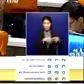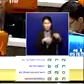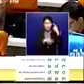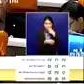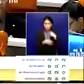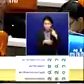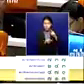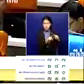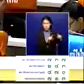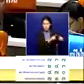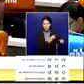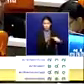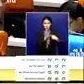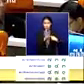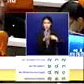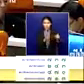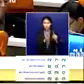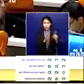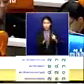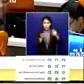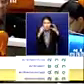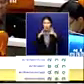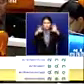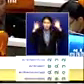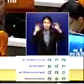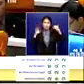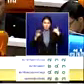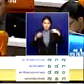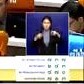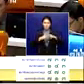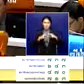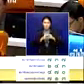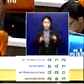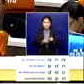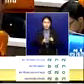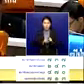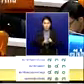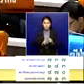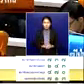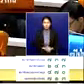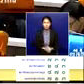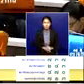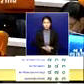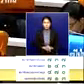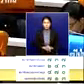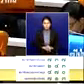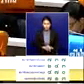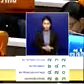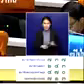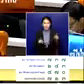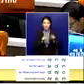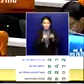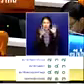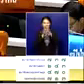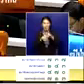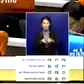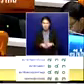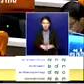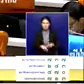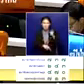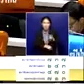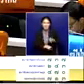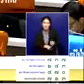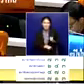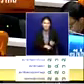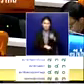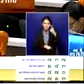ลุ่มต่างๆอย่างในร่างของฉบับรัฐบาลก็จะมีปัญหาเป็นปาหี่แล้วก็จะซ้ำรอยเดิมกับ